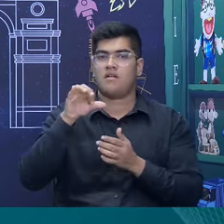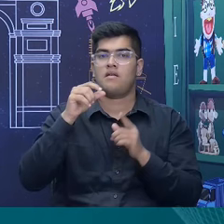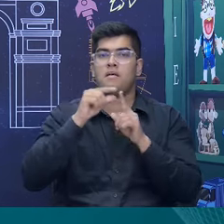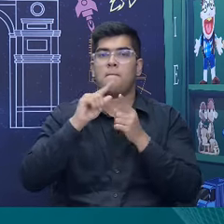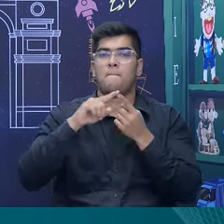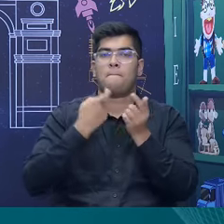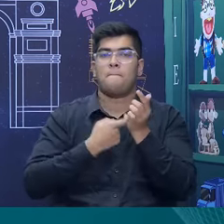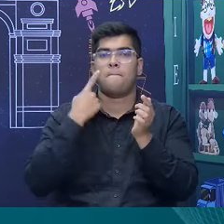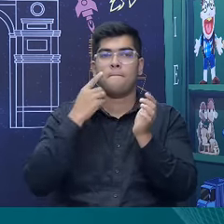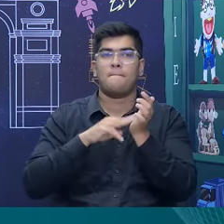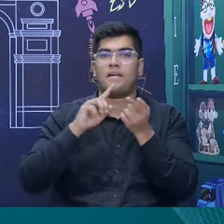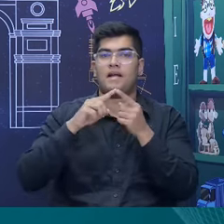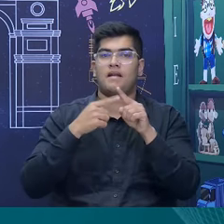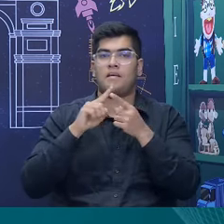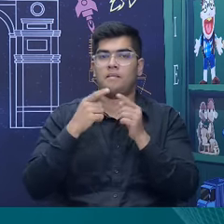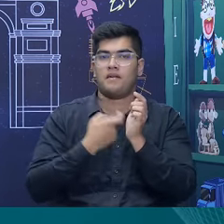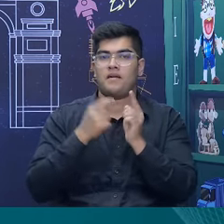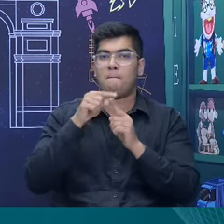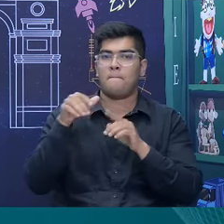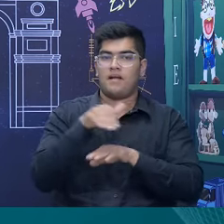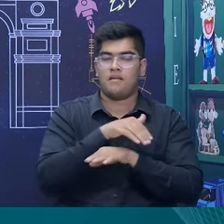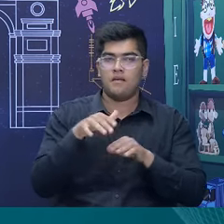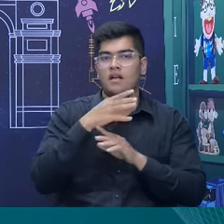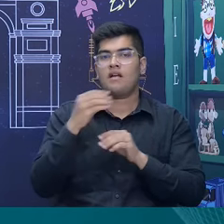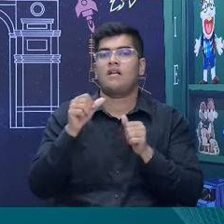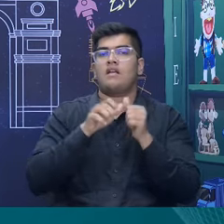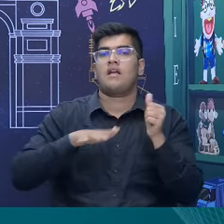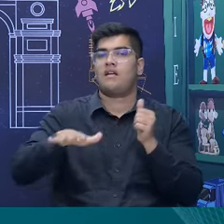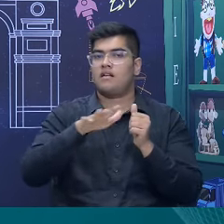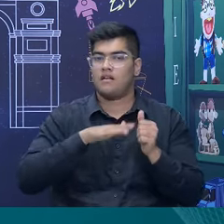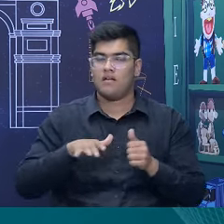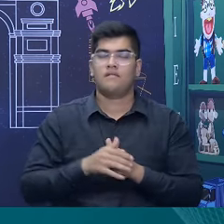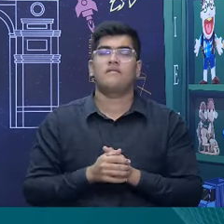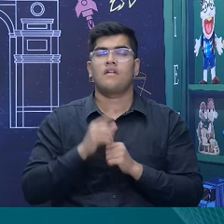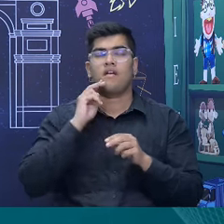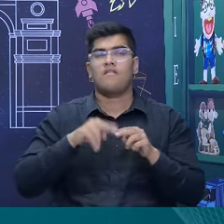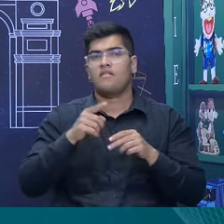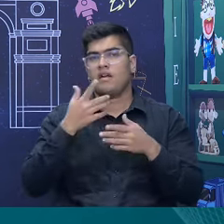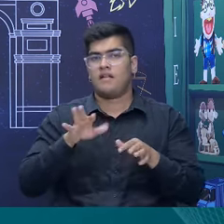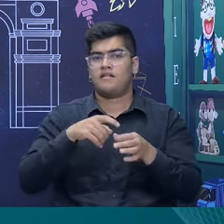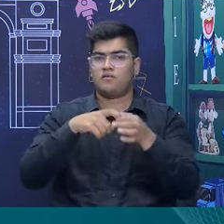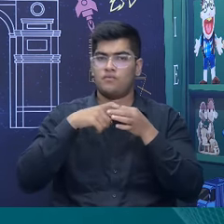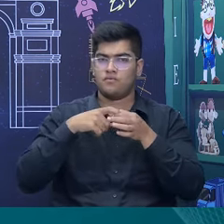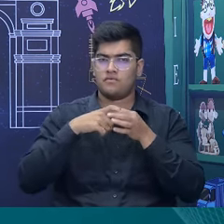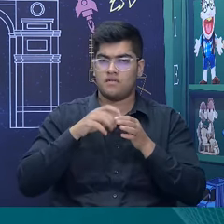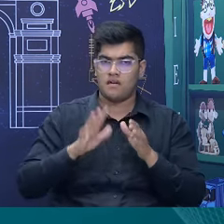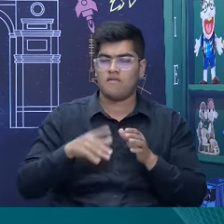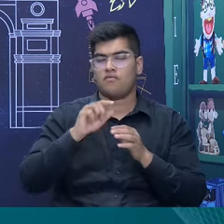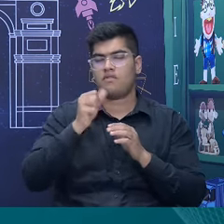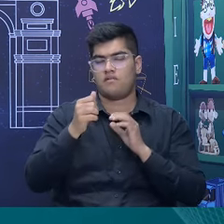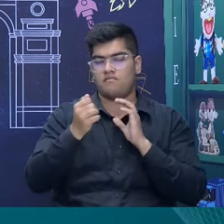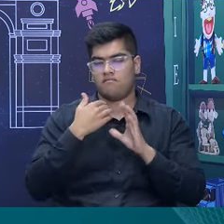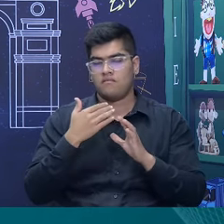जी हां बच्चों हम सीखेंगे आज पेरिमीटर एंड एरिया आपका कोई भी प्रश्न हो तो आप हमें जरूर लिख भेजें आप हमें मेल कर सकते